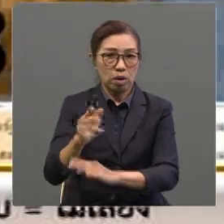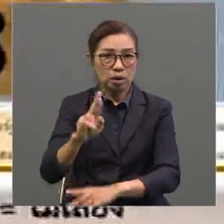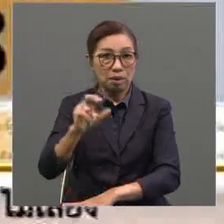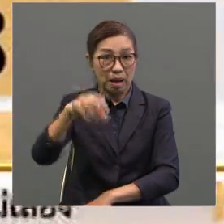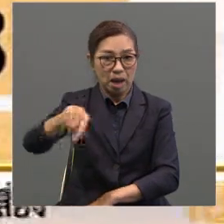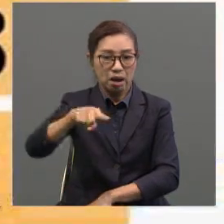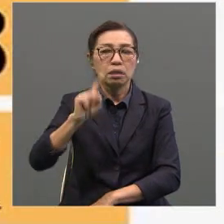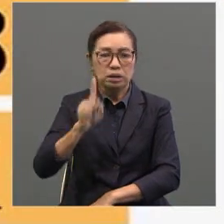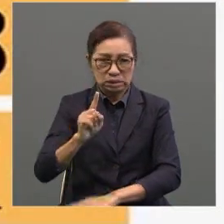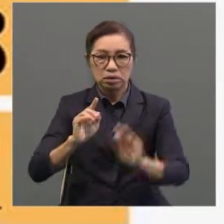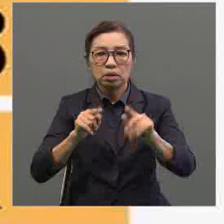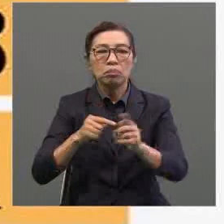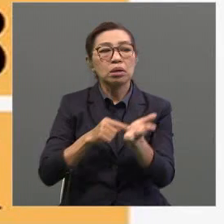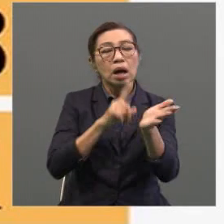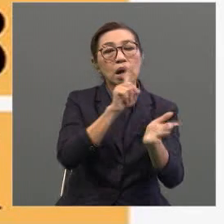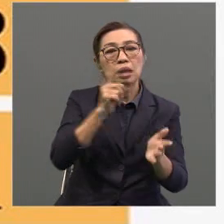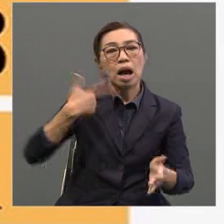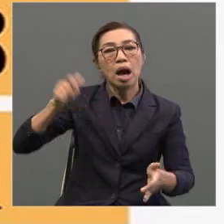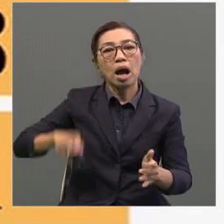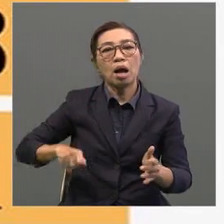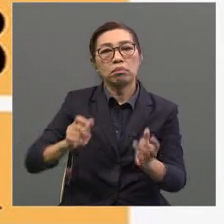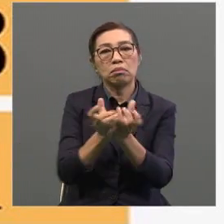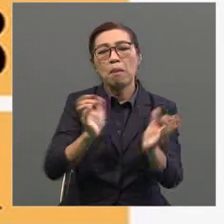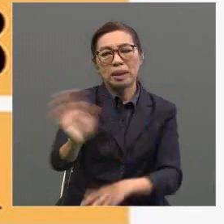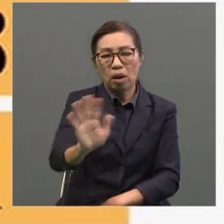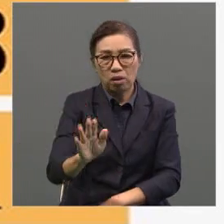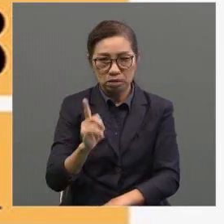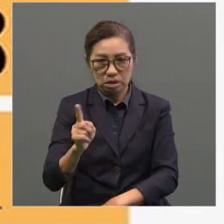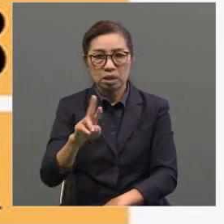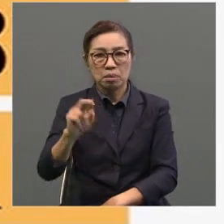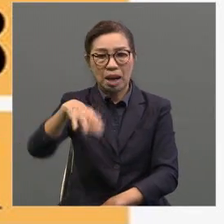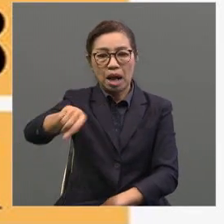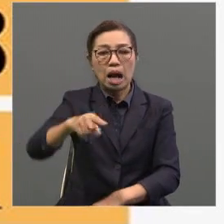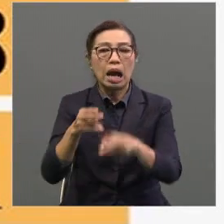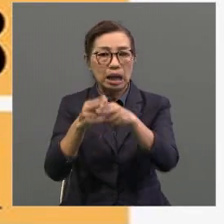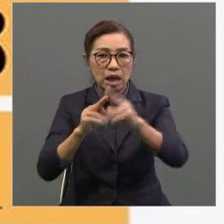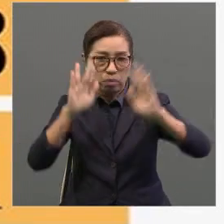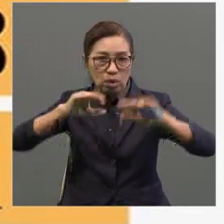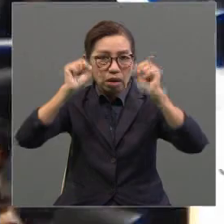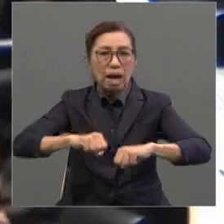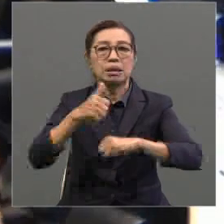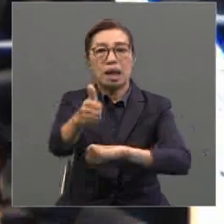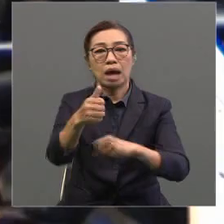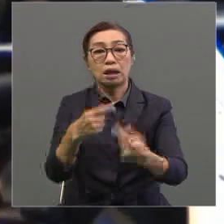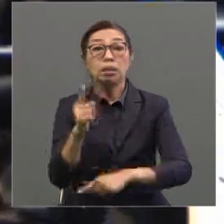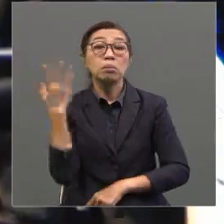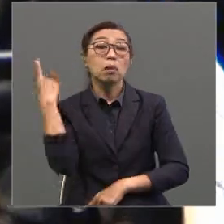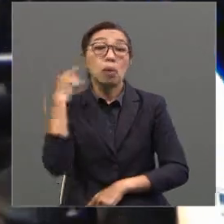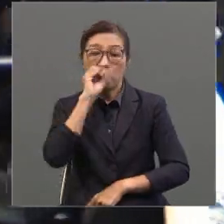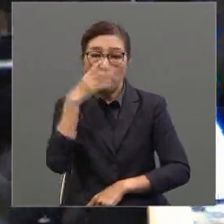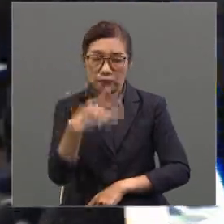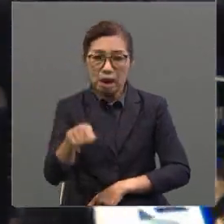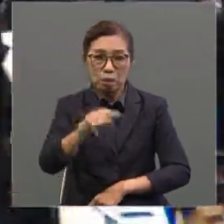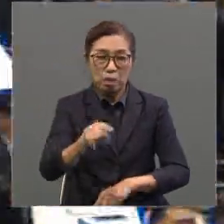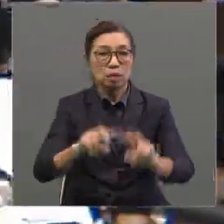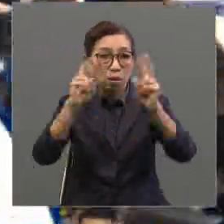สามารถมีมติได้ด้วยตัวเองอย่างวันนั้นที่มีการถกเถียงกันเนี่ยว่าเป็นอำนาจหน้าที่ของประธานสภาผู้แทนราษฎรที่จะเป็นผู้วินิจฉัย